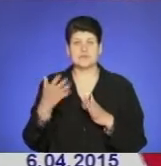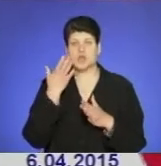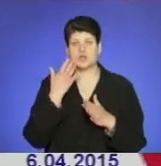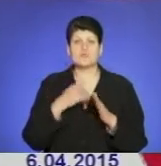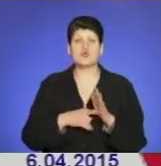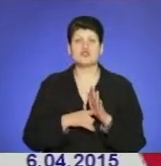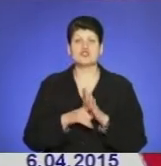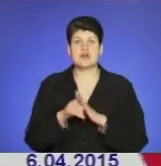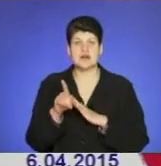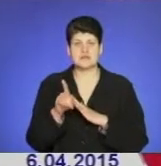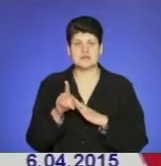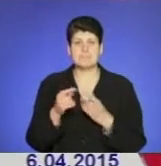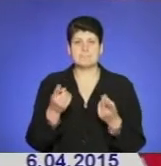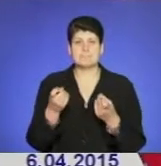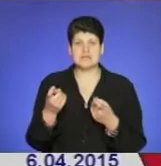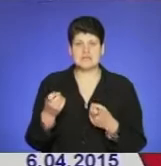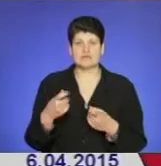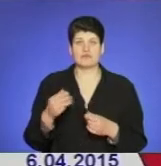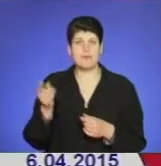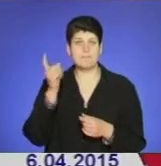почався призов відмобілізованих,